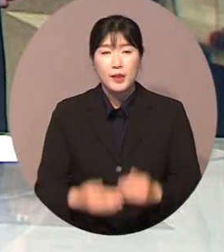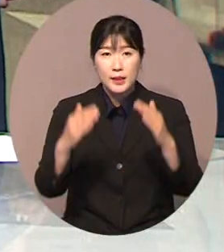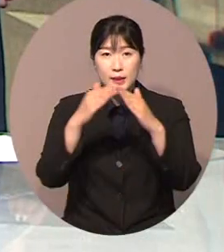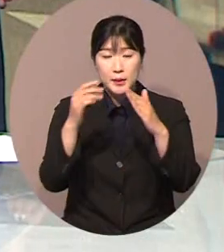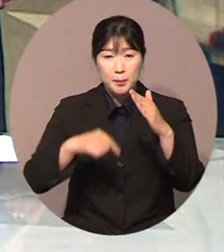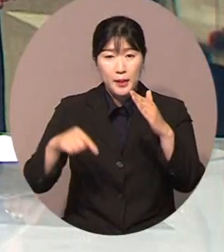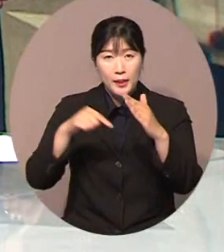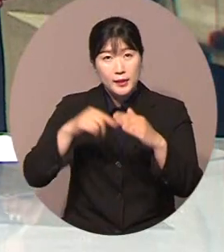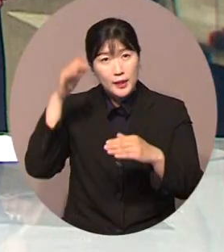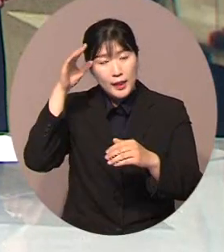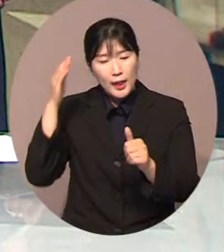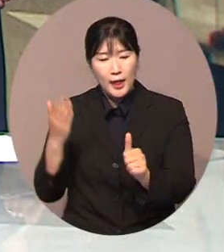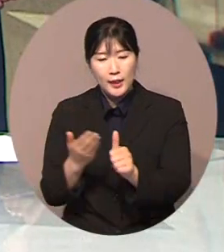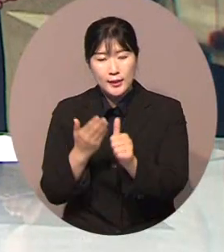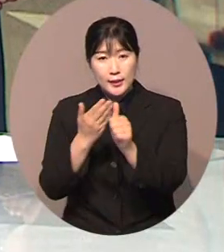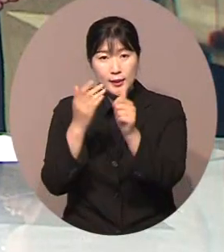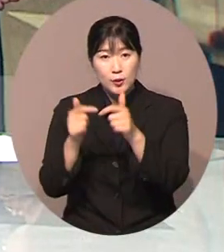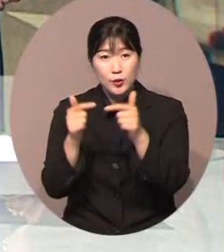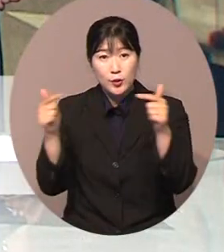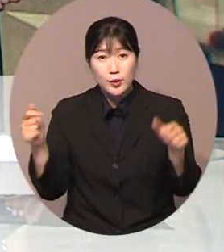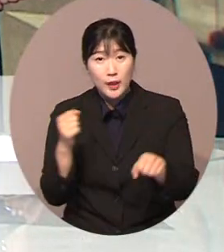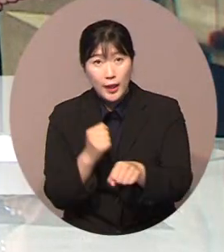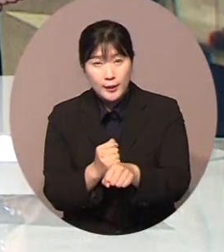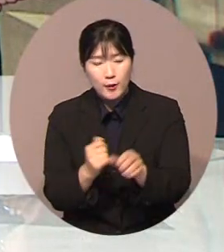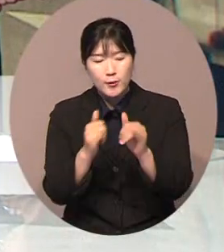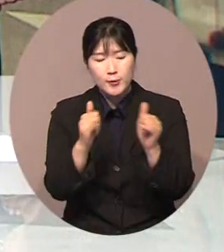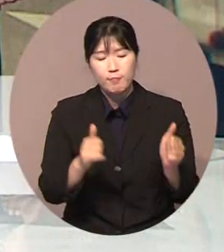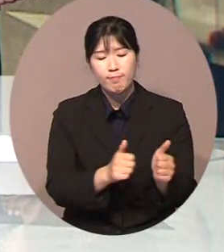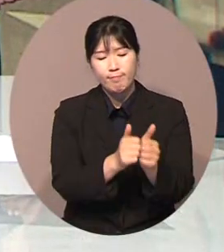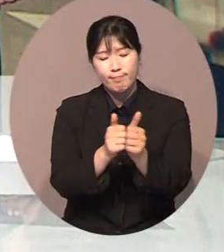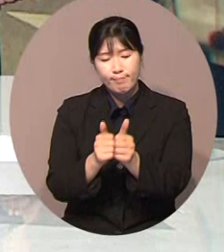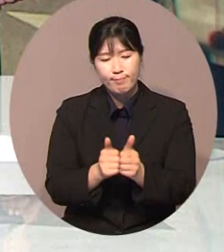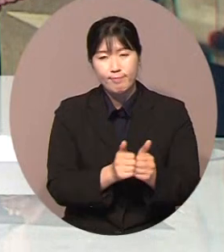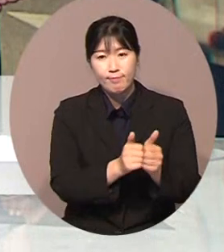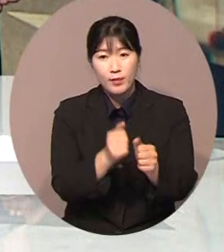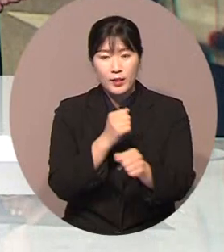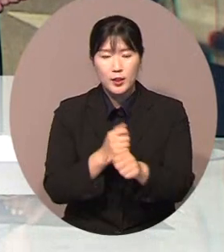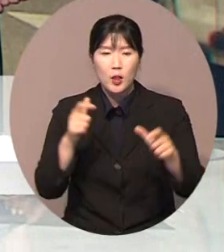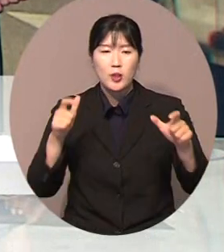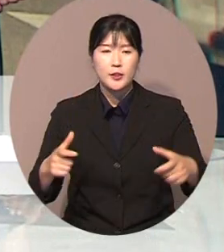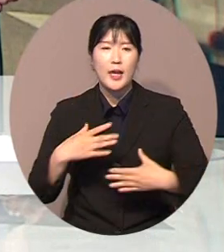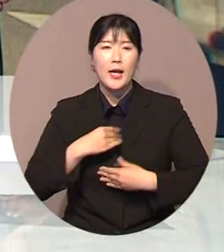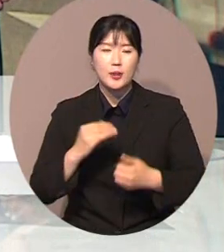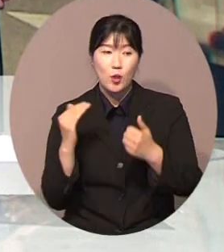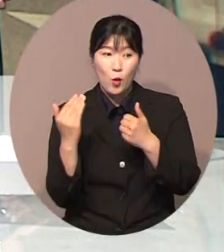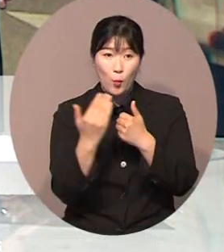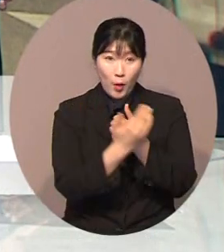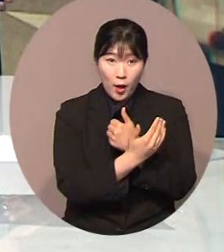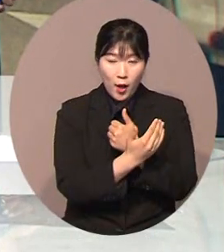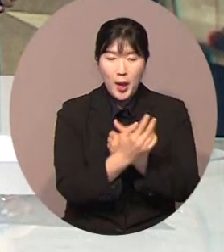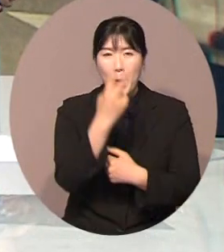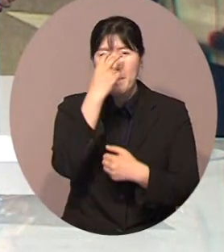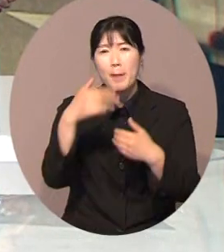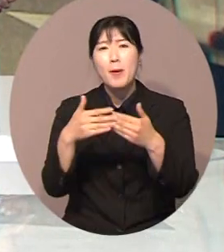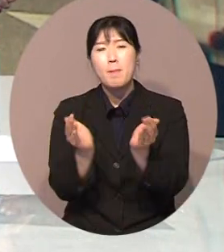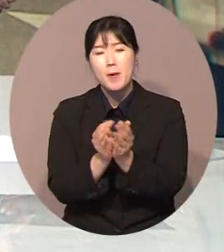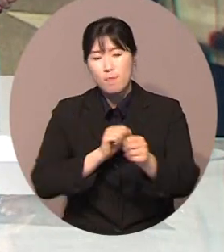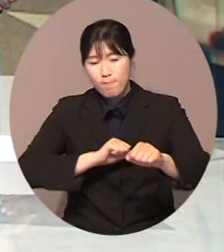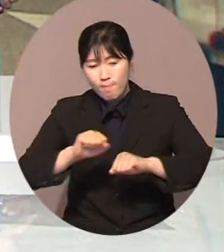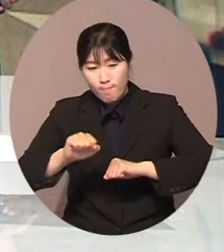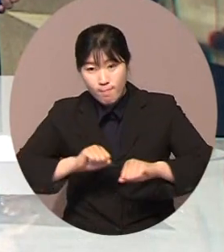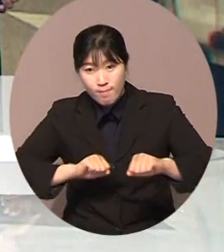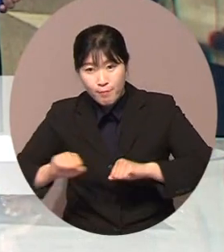반려동물을 키우는 인구가 늘면서 강아지와 산책을 하며 우리 동네 안전도 지키는 주민참여형 방범활동이